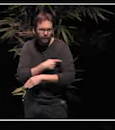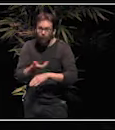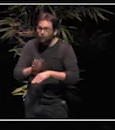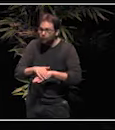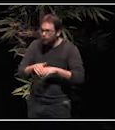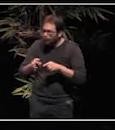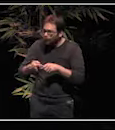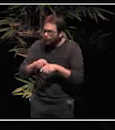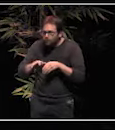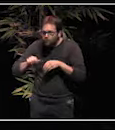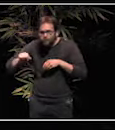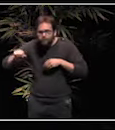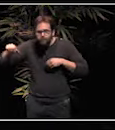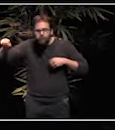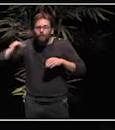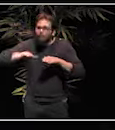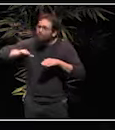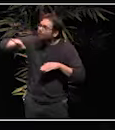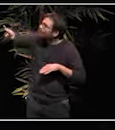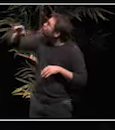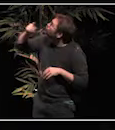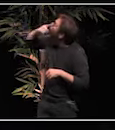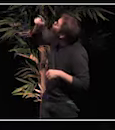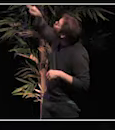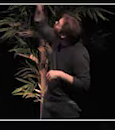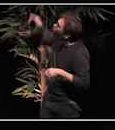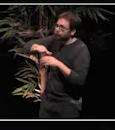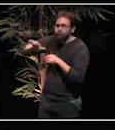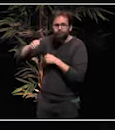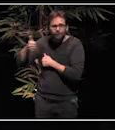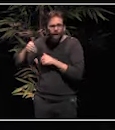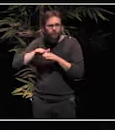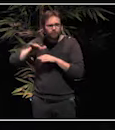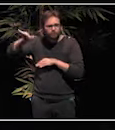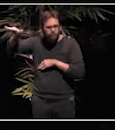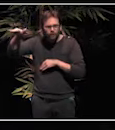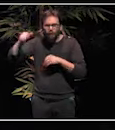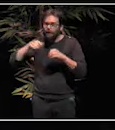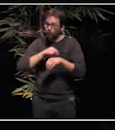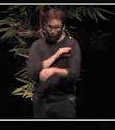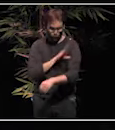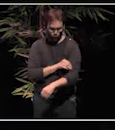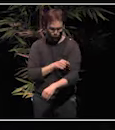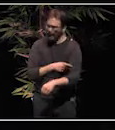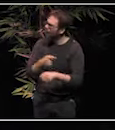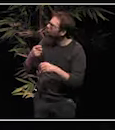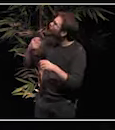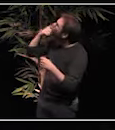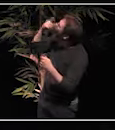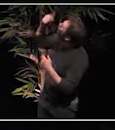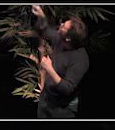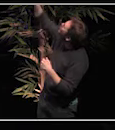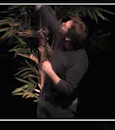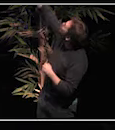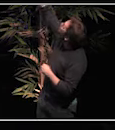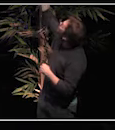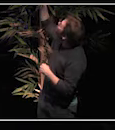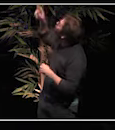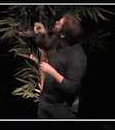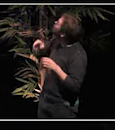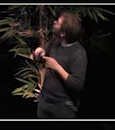après la course, et ensuite derrière, on récupère bien, et on récupère c'est au niveau musculaire. Si je reviens un petit peu en arrière, vous voyez qu'on a